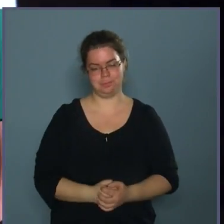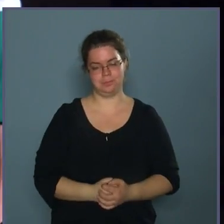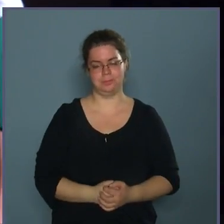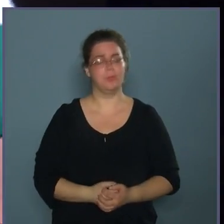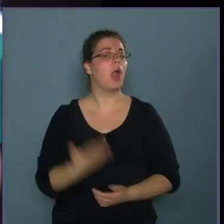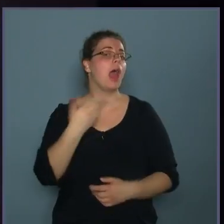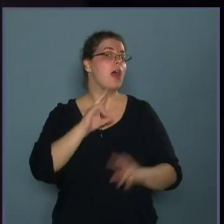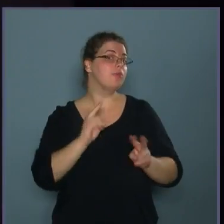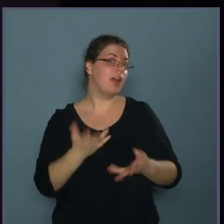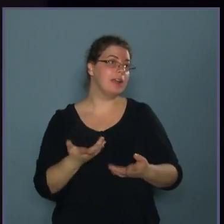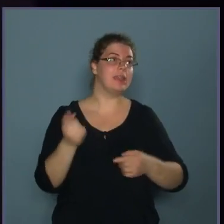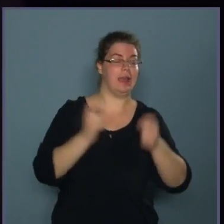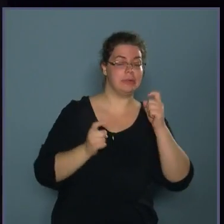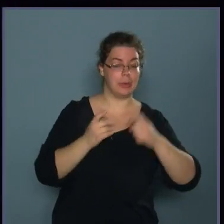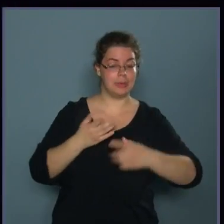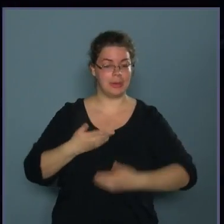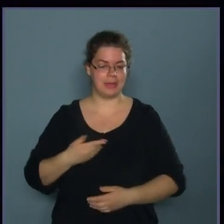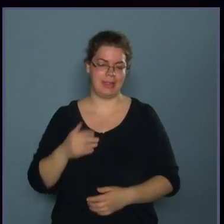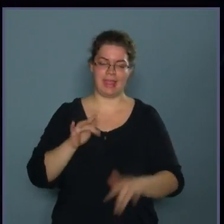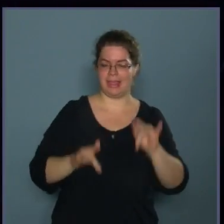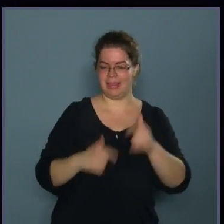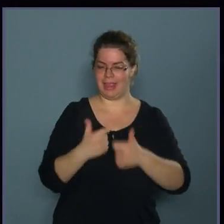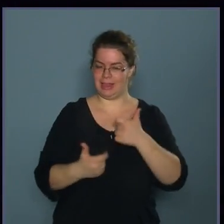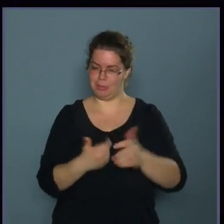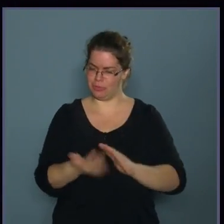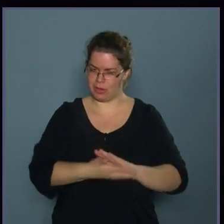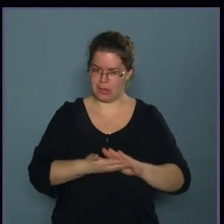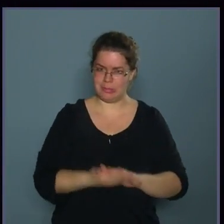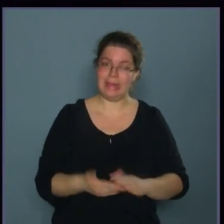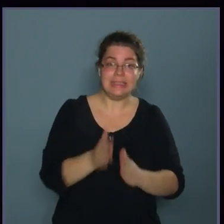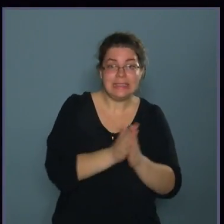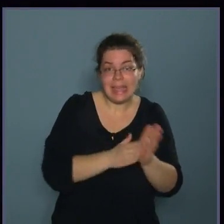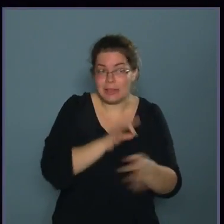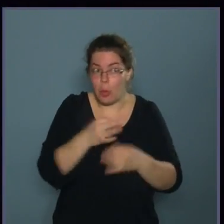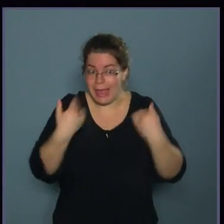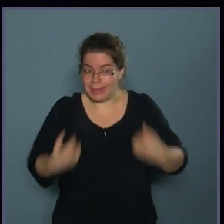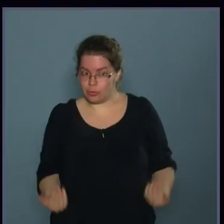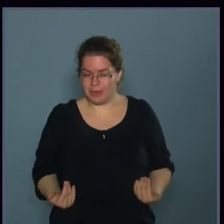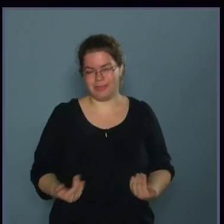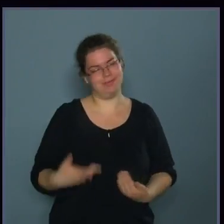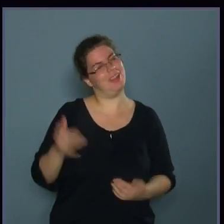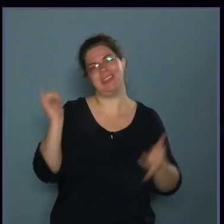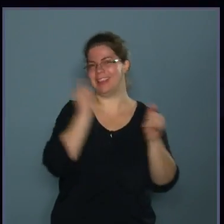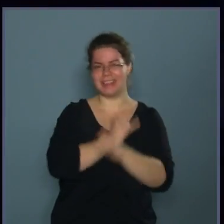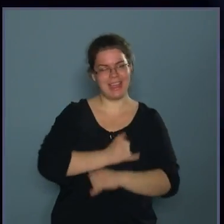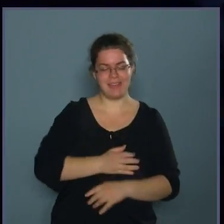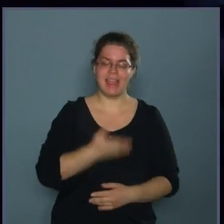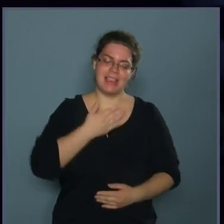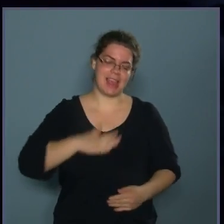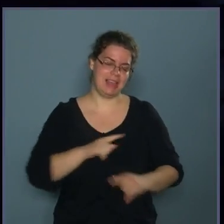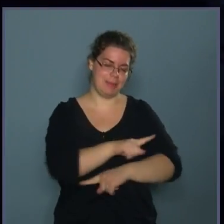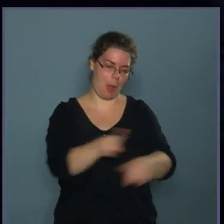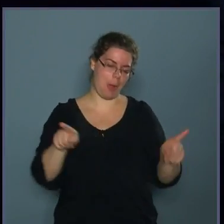Ha valaki netán azt gondolja néhány lépés alapján, hogy kezdő táncos vagyok, akkor az téved. Szeretném